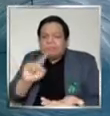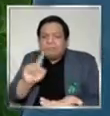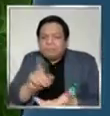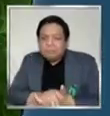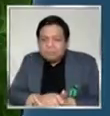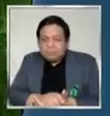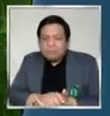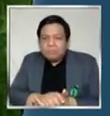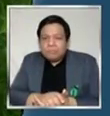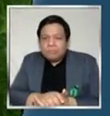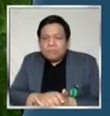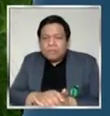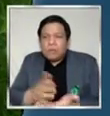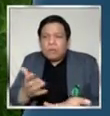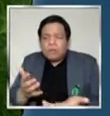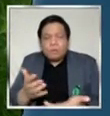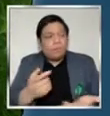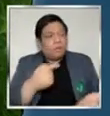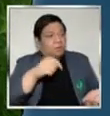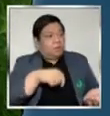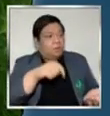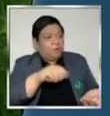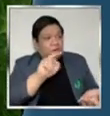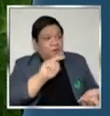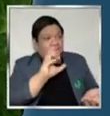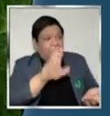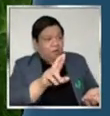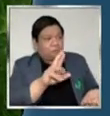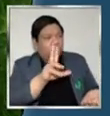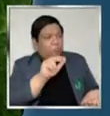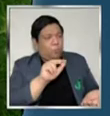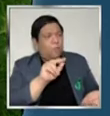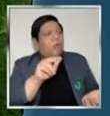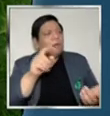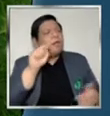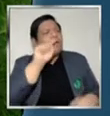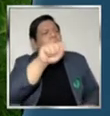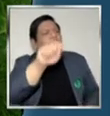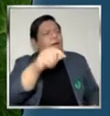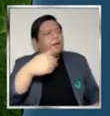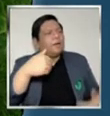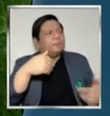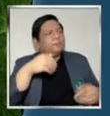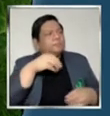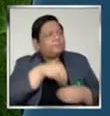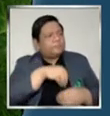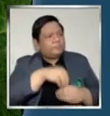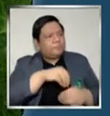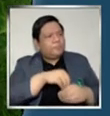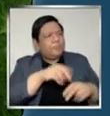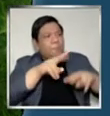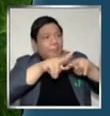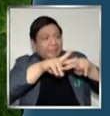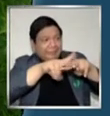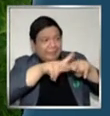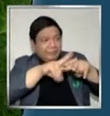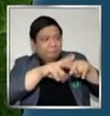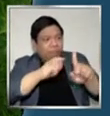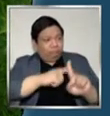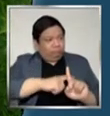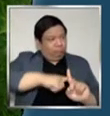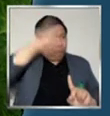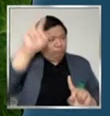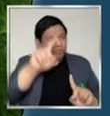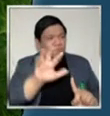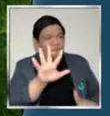Hindi dito sa Metro Manila, Vicky, kung hindi dyan sa may Pangasinan na kung saan umabot ng 51 degrees